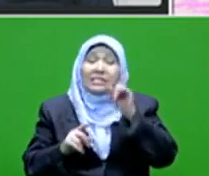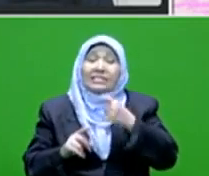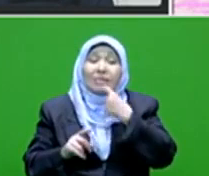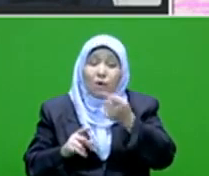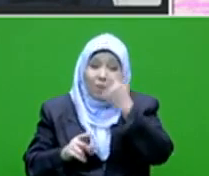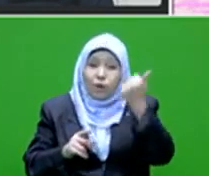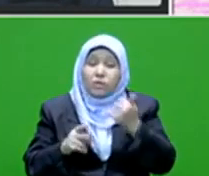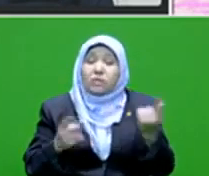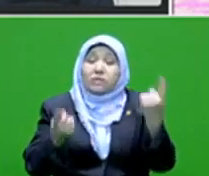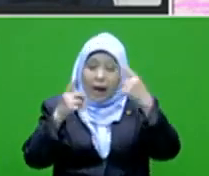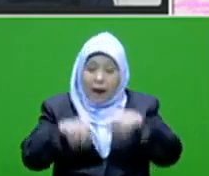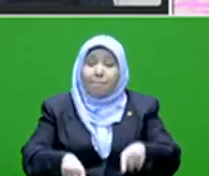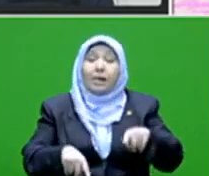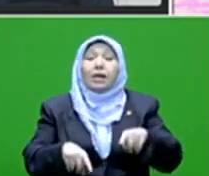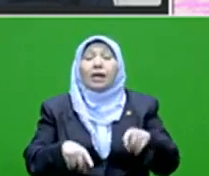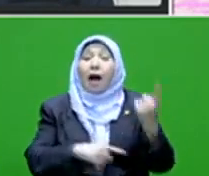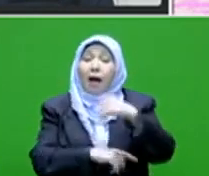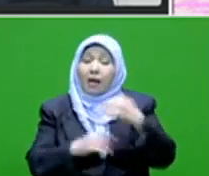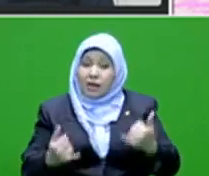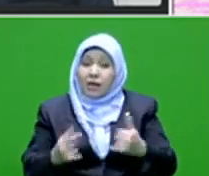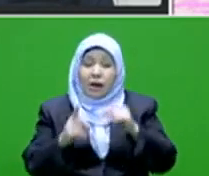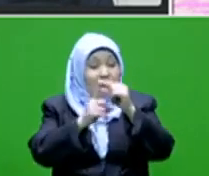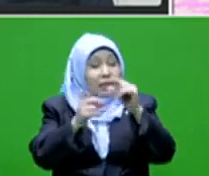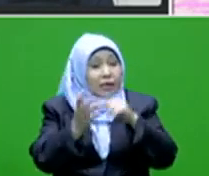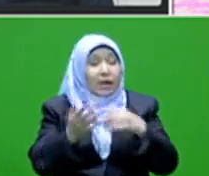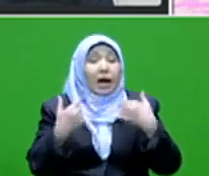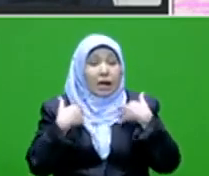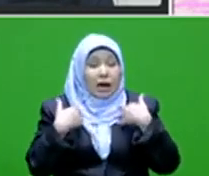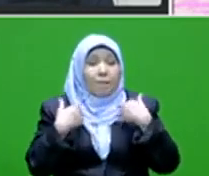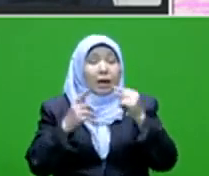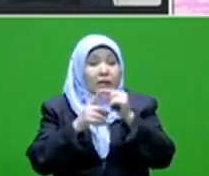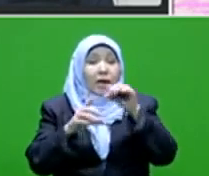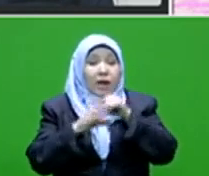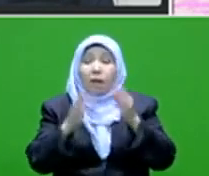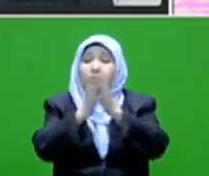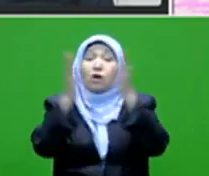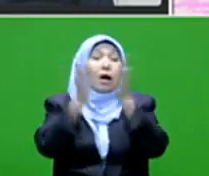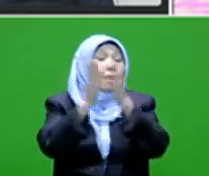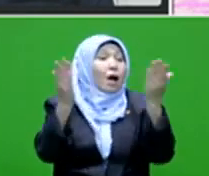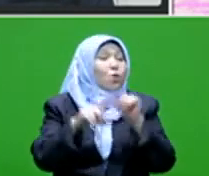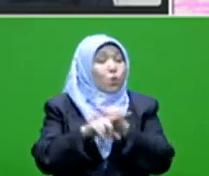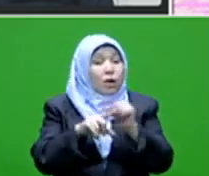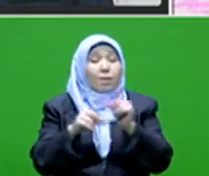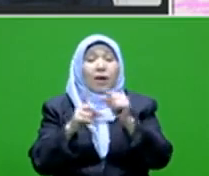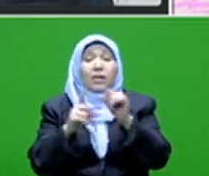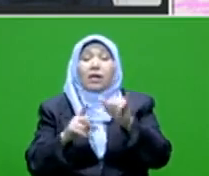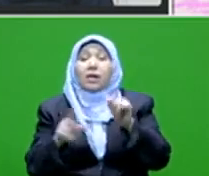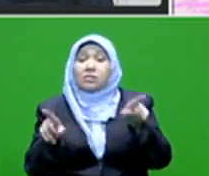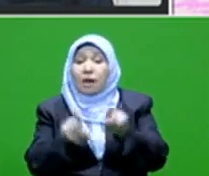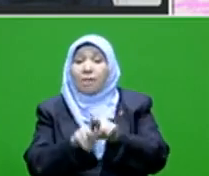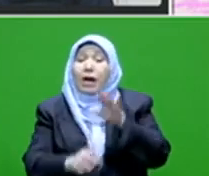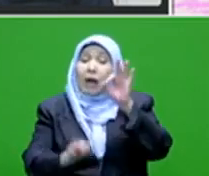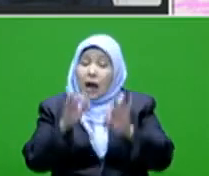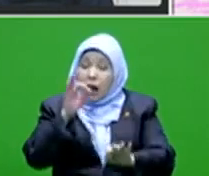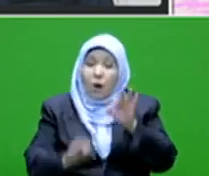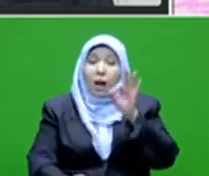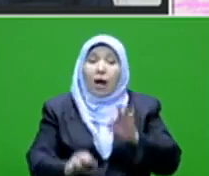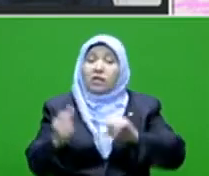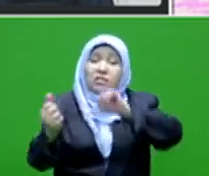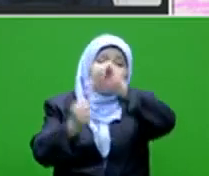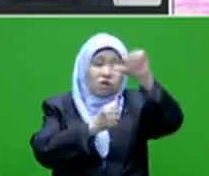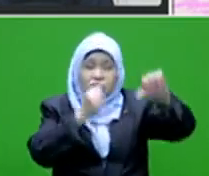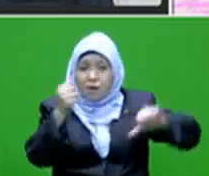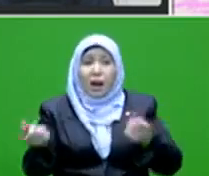ni berlaku hari ni. Dan perkataan ini adalah perkataan dalam surat khabar. Semua pakai perkataan yang sama. Apa dia? Kalaulah situasi yang